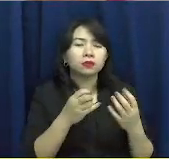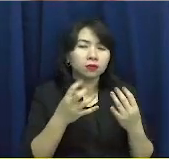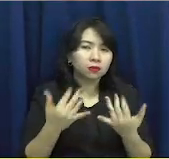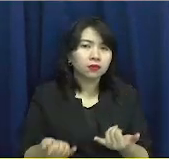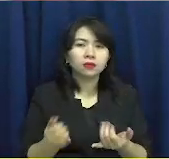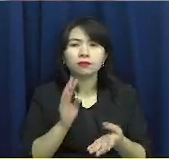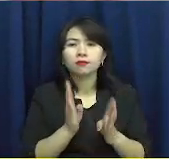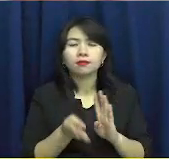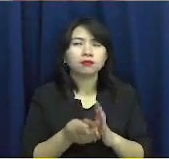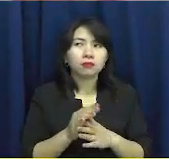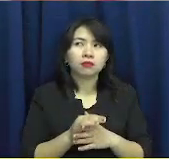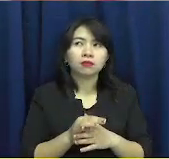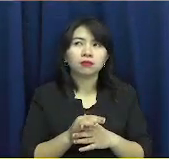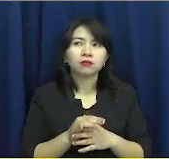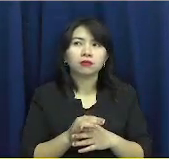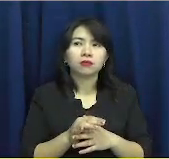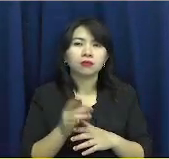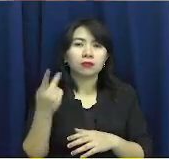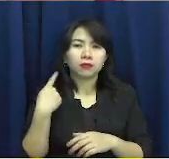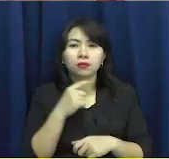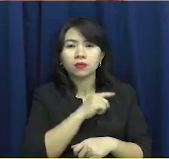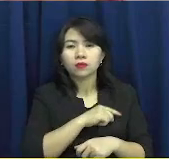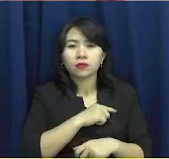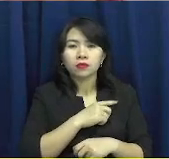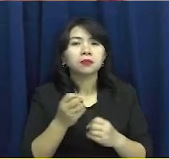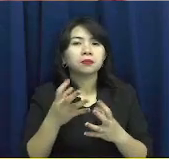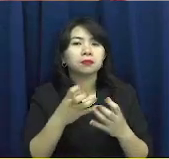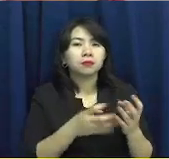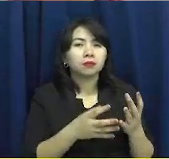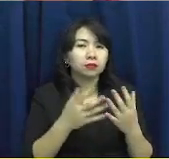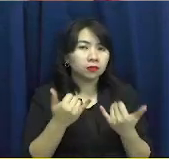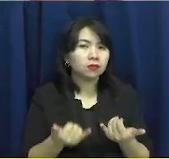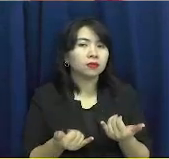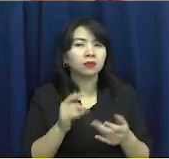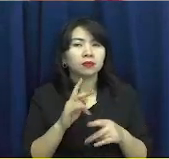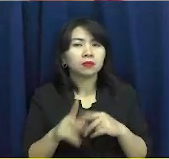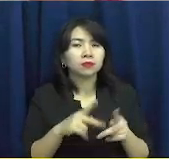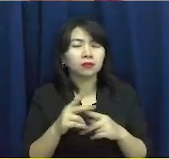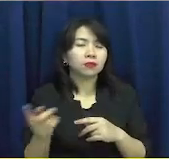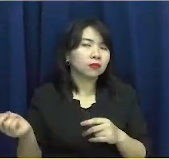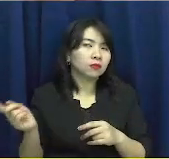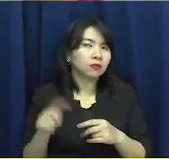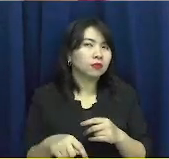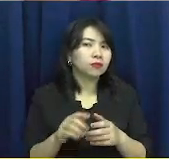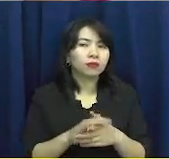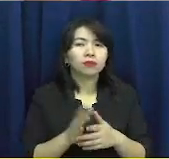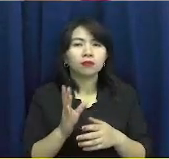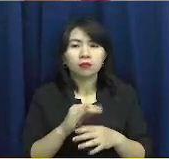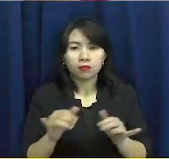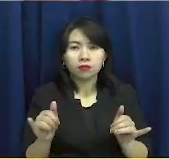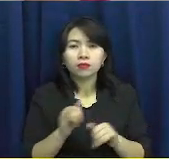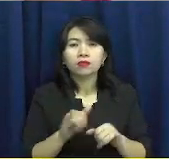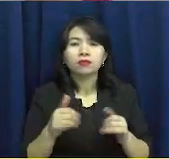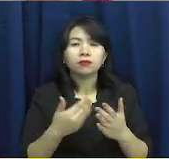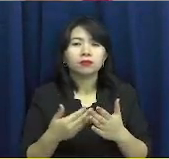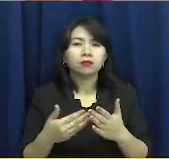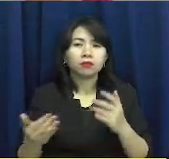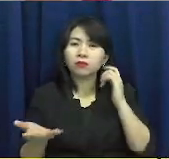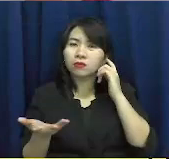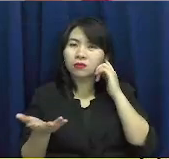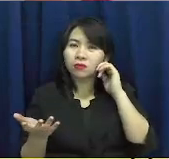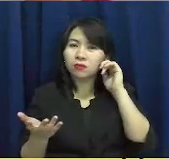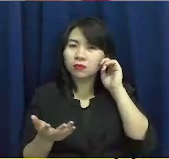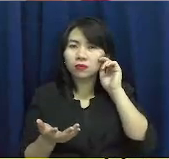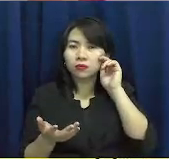tao na dinadala natin sa simbahan. At yung mga dinadala natin dyan, same thing na itunturo natin, quality. Saan yan nagsimula?